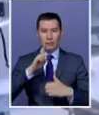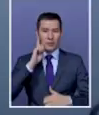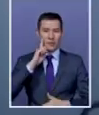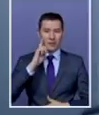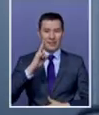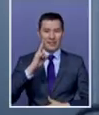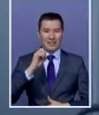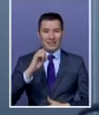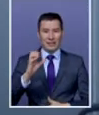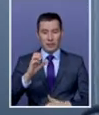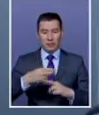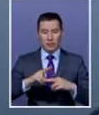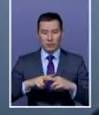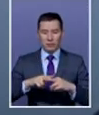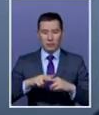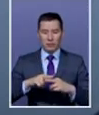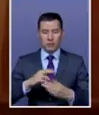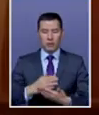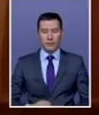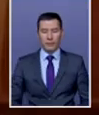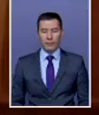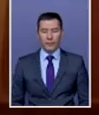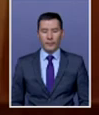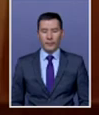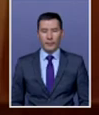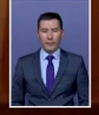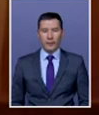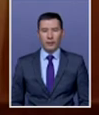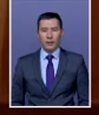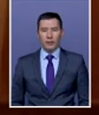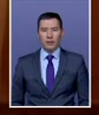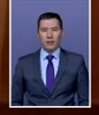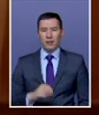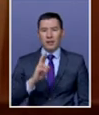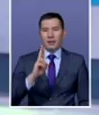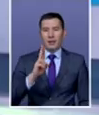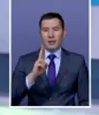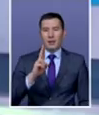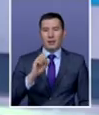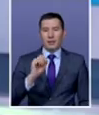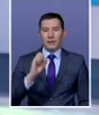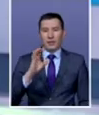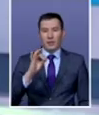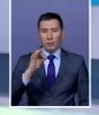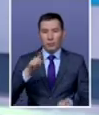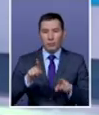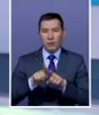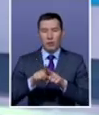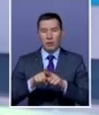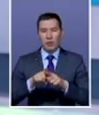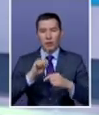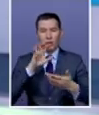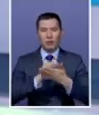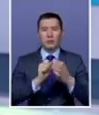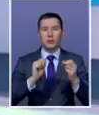мультисистемный воспалительный синдром. Основными клиническими симптомами Кавасаки-подобного синдрома является наличие высокой